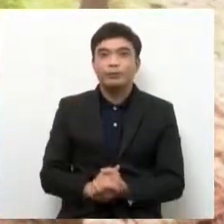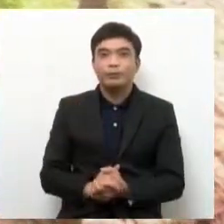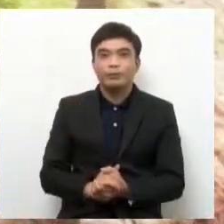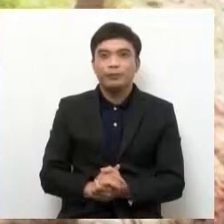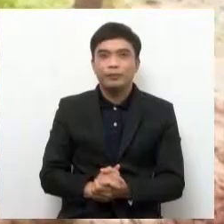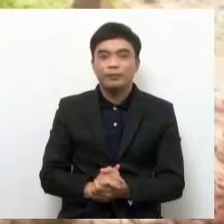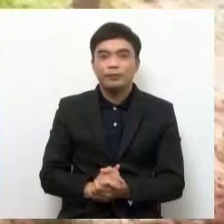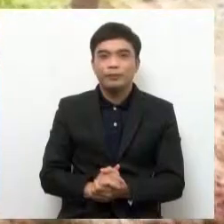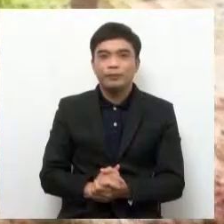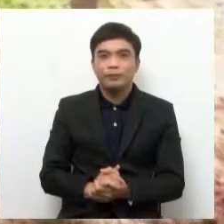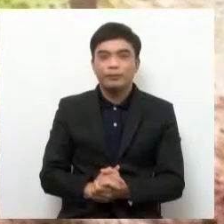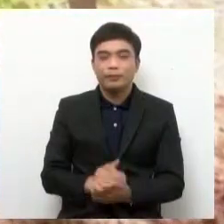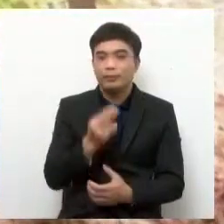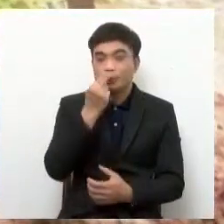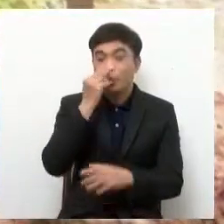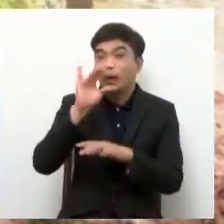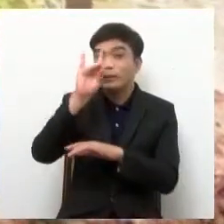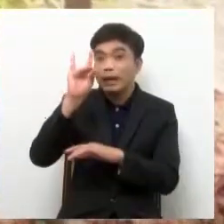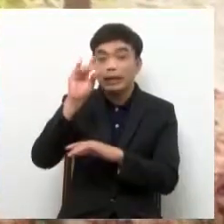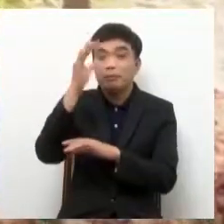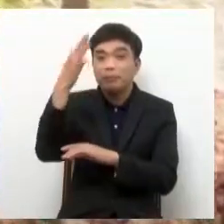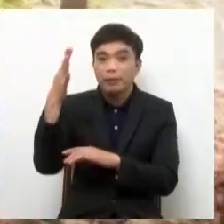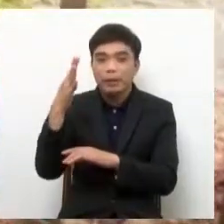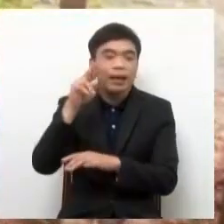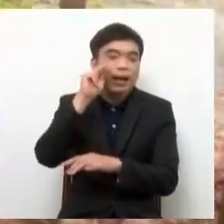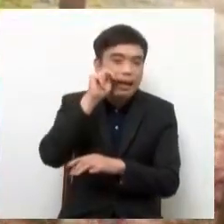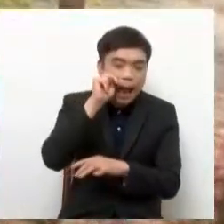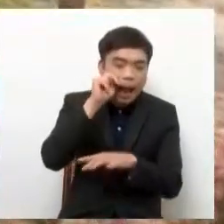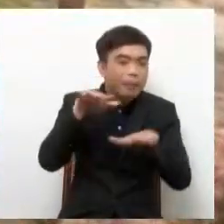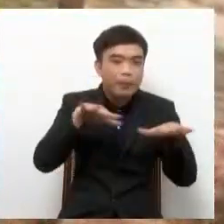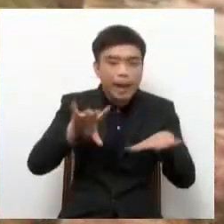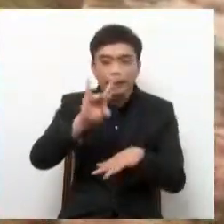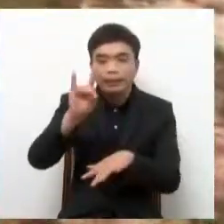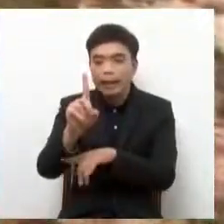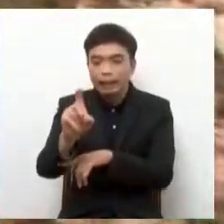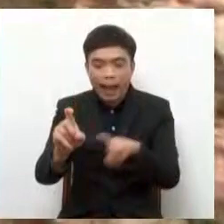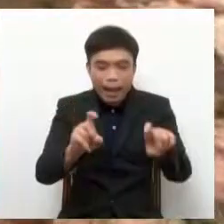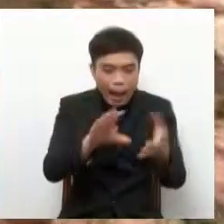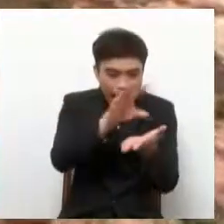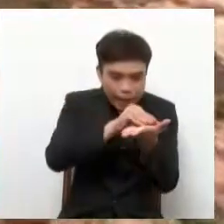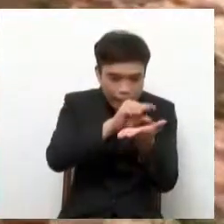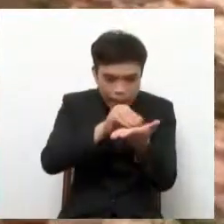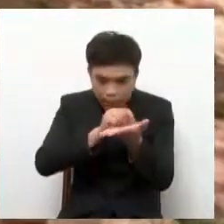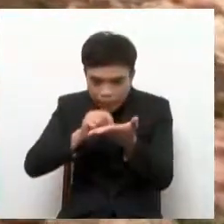ะส่วนสิ่งที่ไม่มีชีวิตก็จะเป็นหินน้ำดินต่างๆแล้วก็ซากสัตว์ที่ป่าเขาภูหลวงครับ